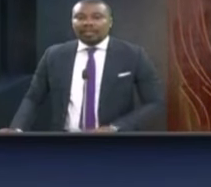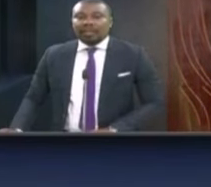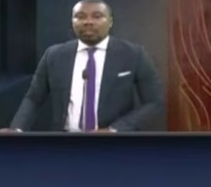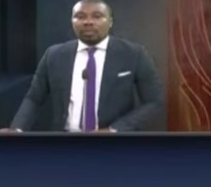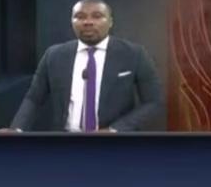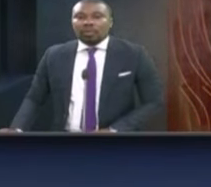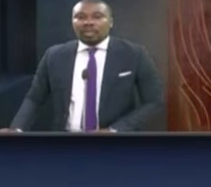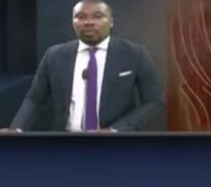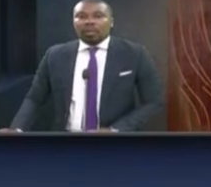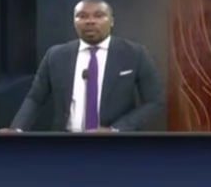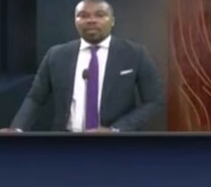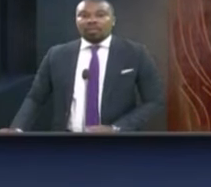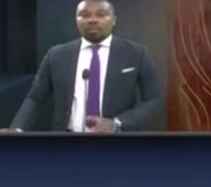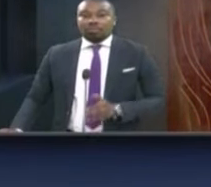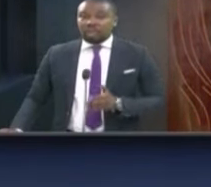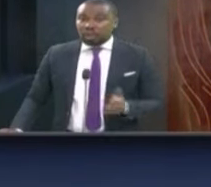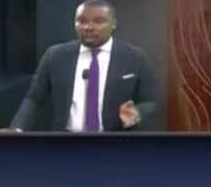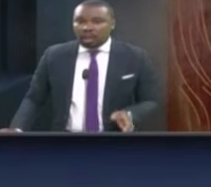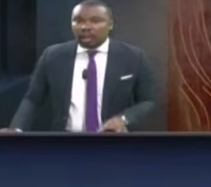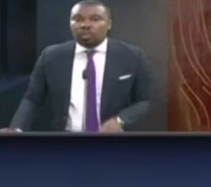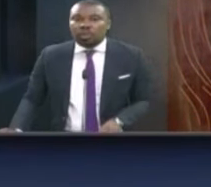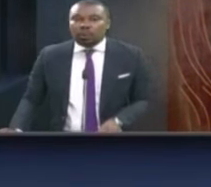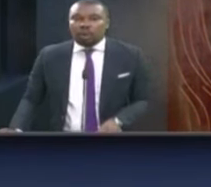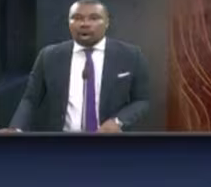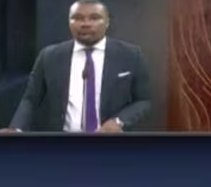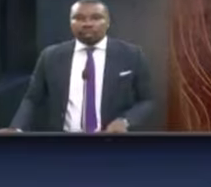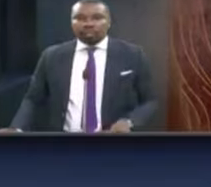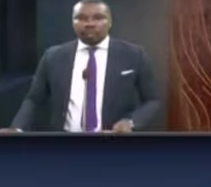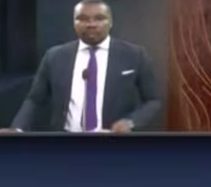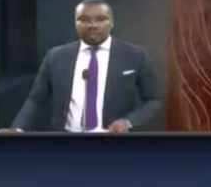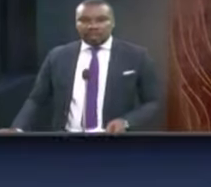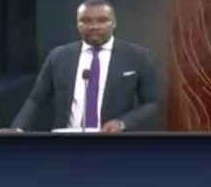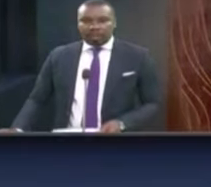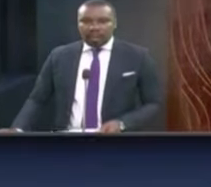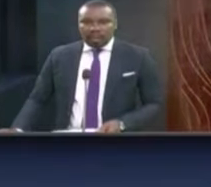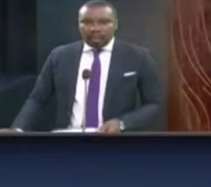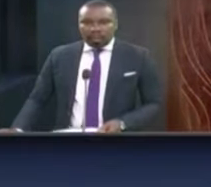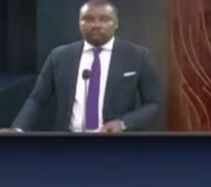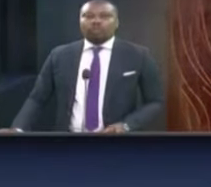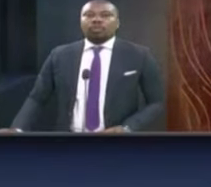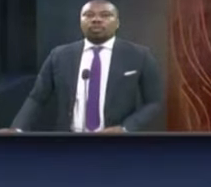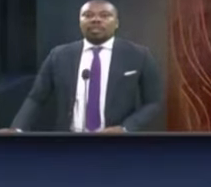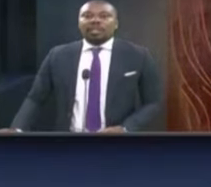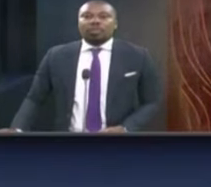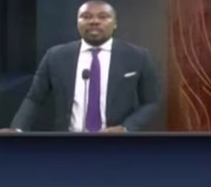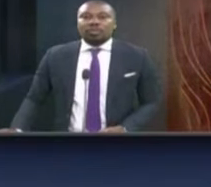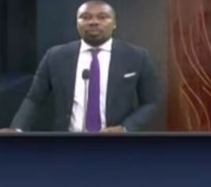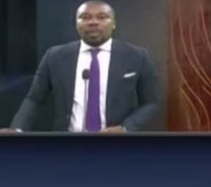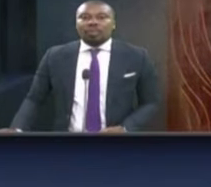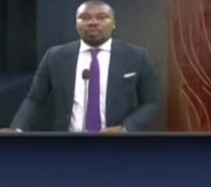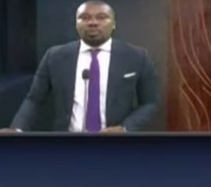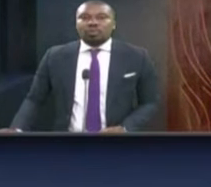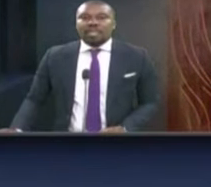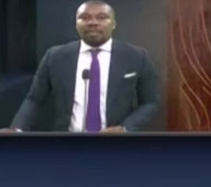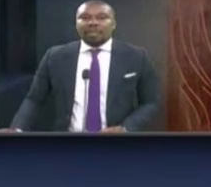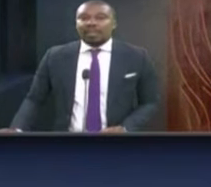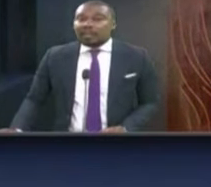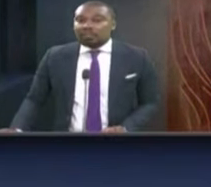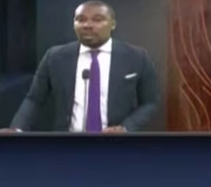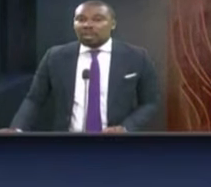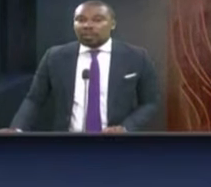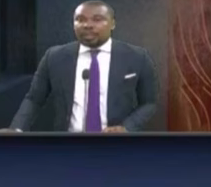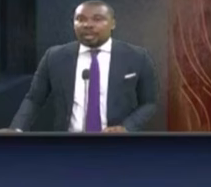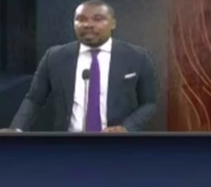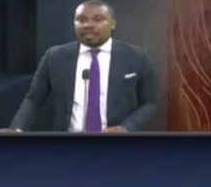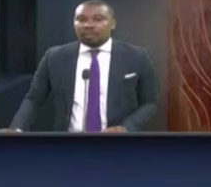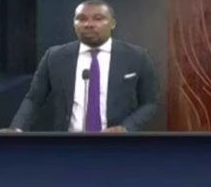la terre de leurs ancêtres. L'instant magique, retour d'espoir pour certains. Pendant ces temps, l'Union sacrée de la nation dans la province du Maniema,